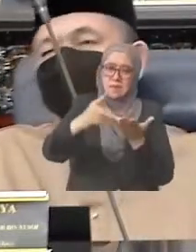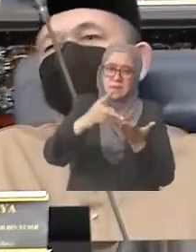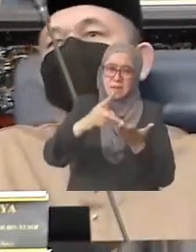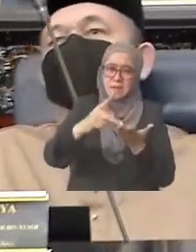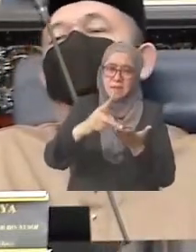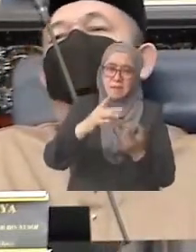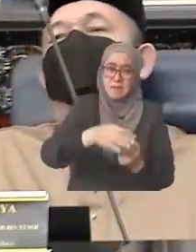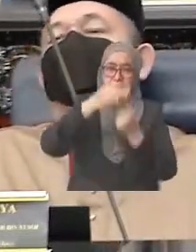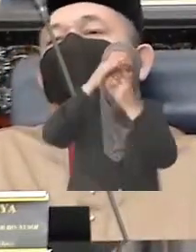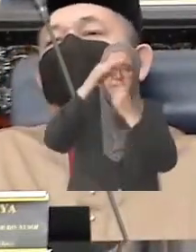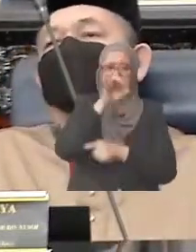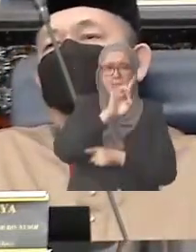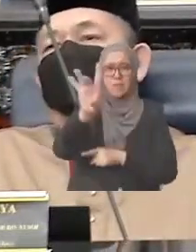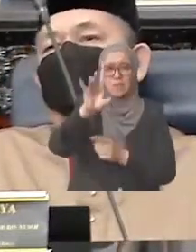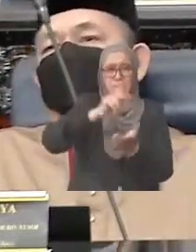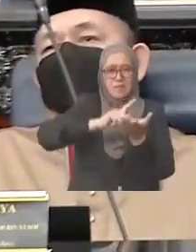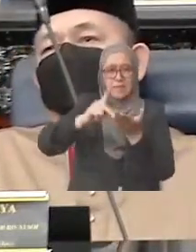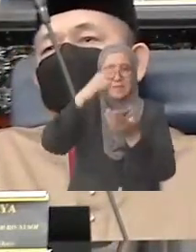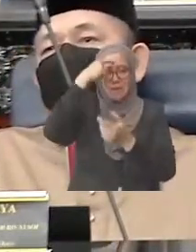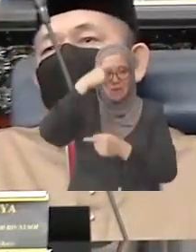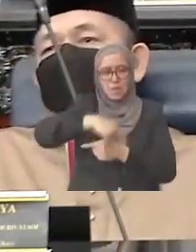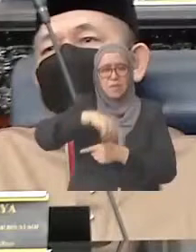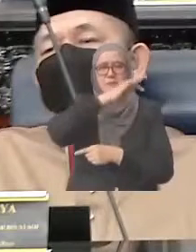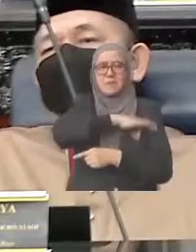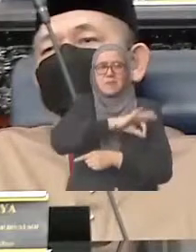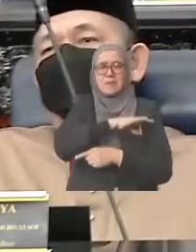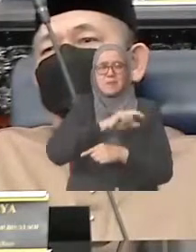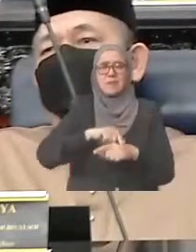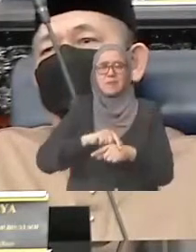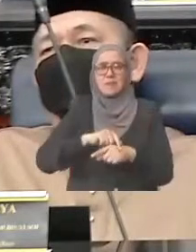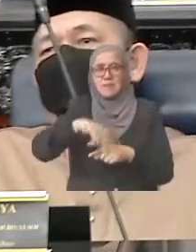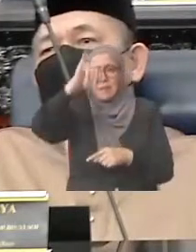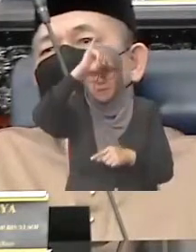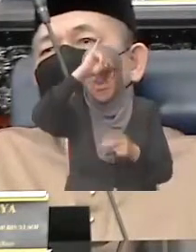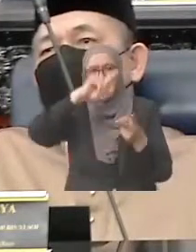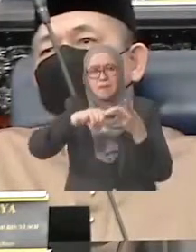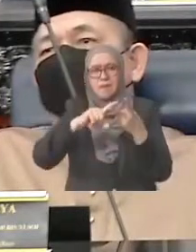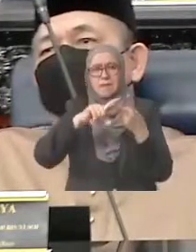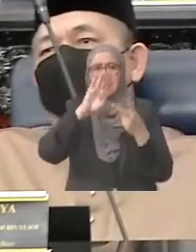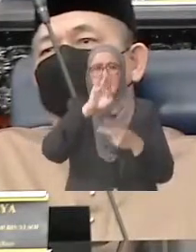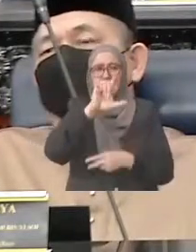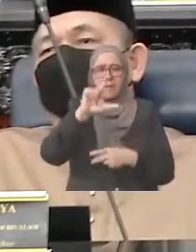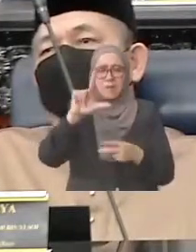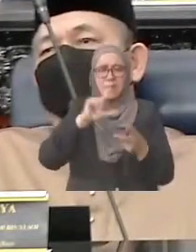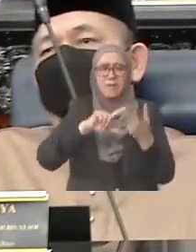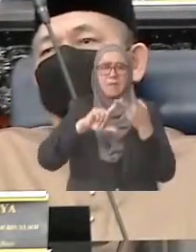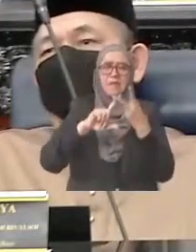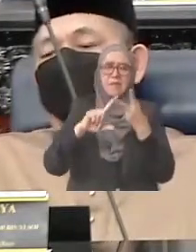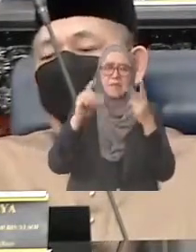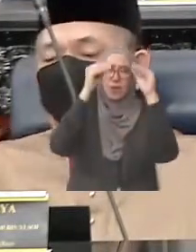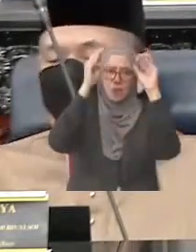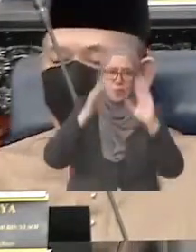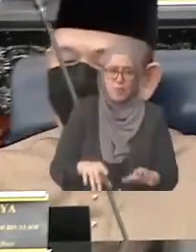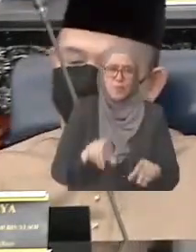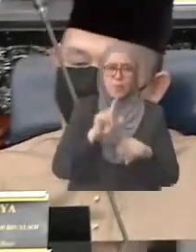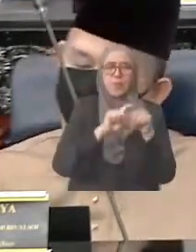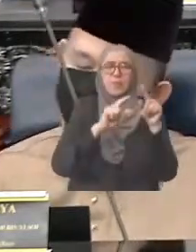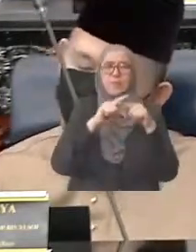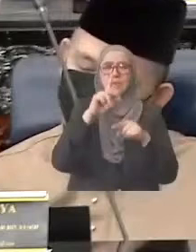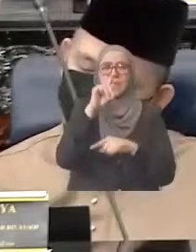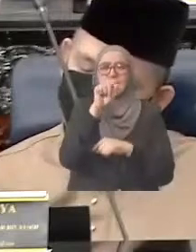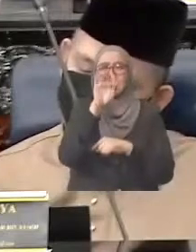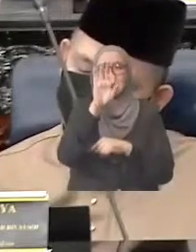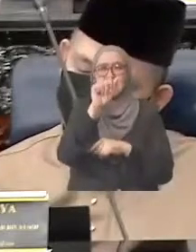Ringgit untuk manfaat Rp70.000 orang Imam Bilal Siak Noja marbud guru takmir dan guru